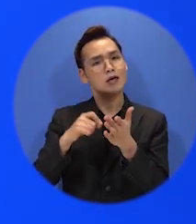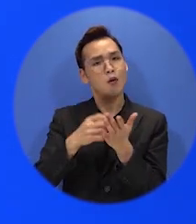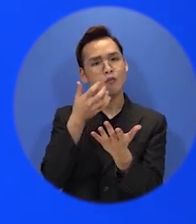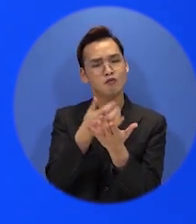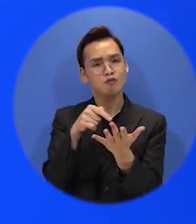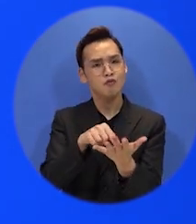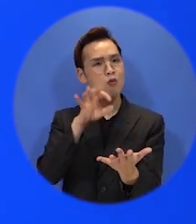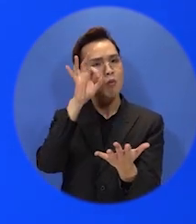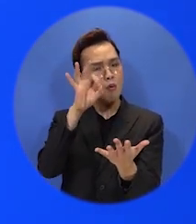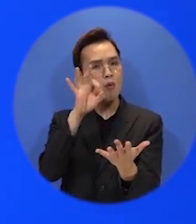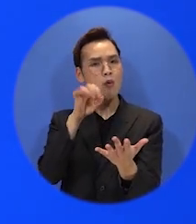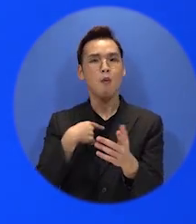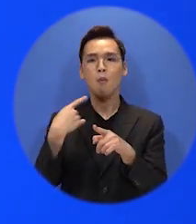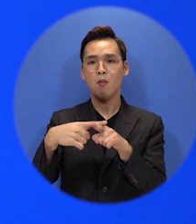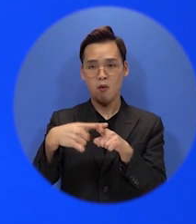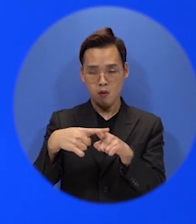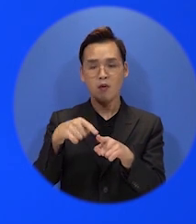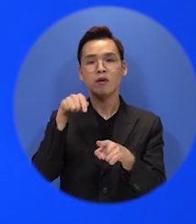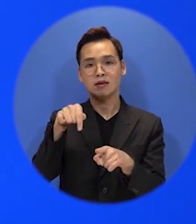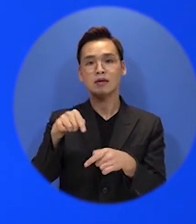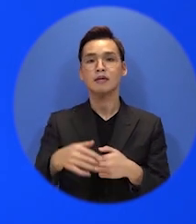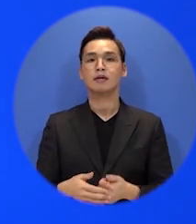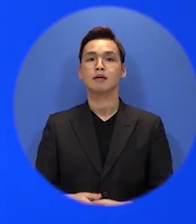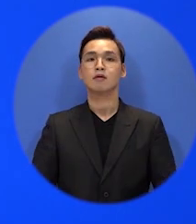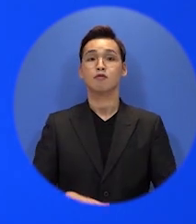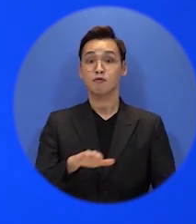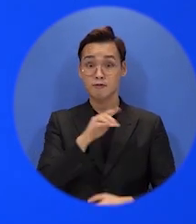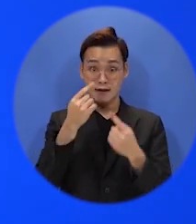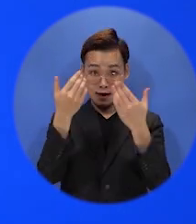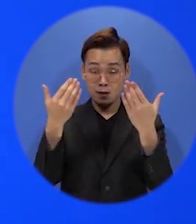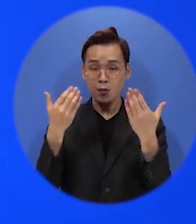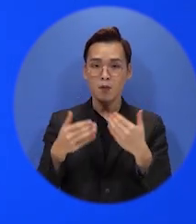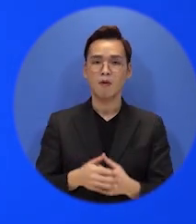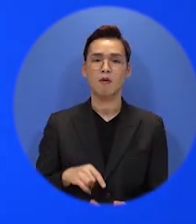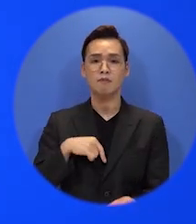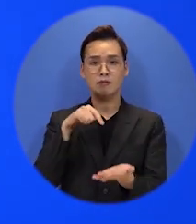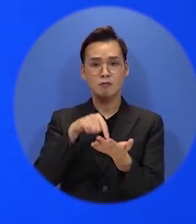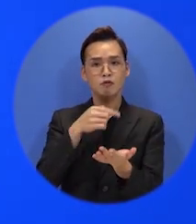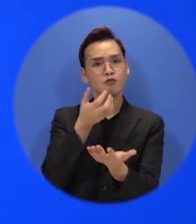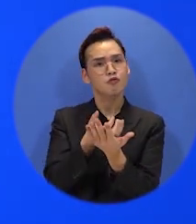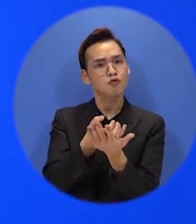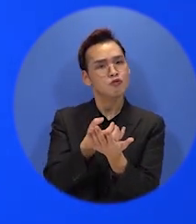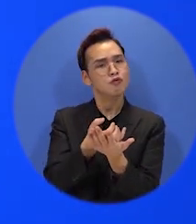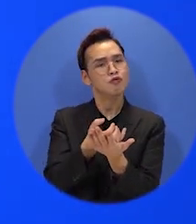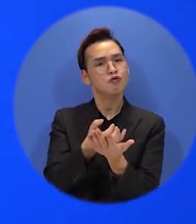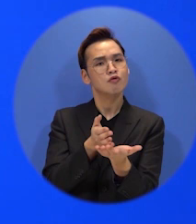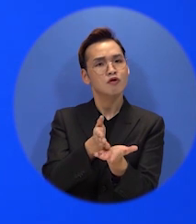바탕으로 평가를 하는 것이 학생부 종합전형입니다. 그래서 우리 대학교에서는 학생부 종합전형